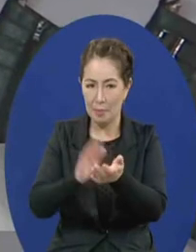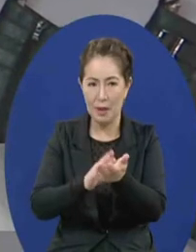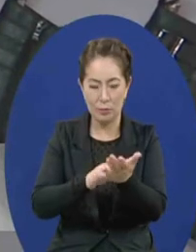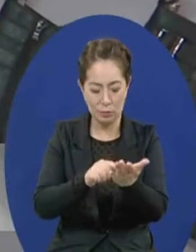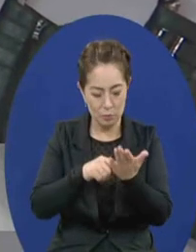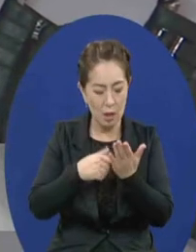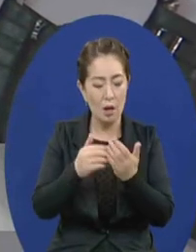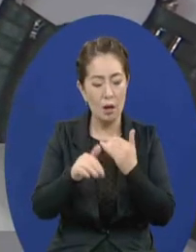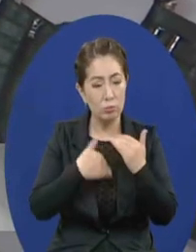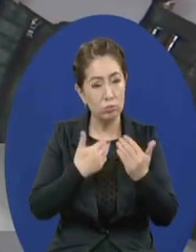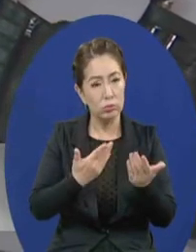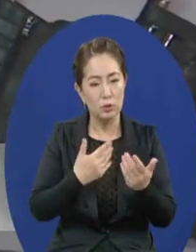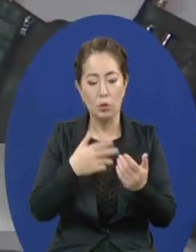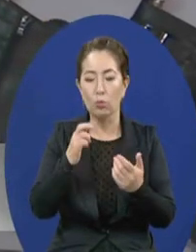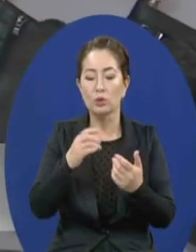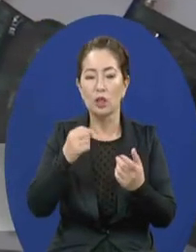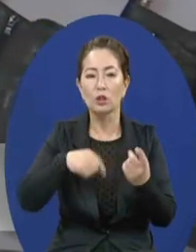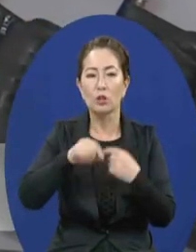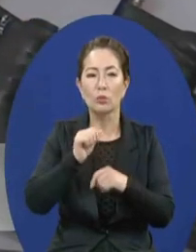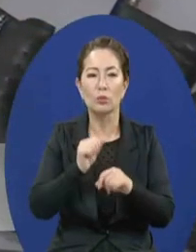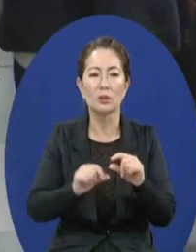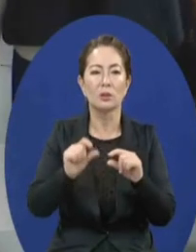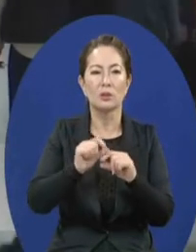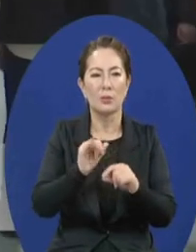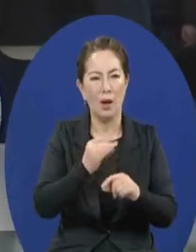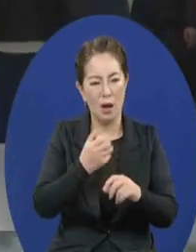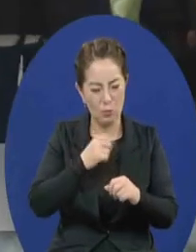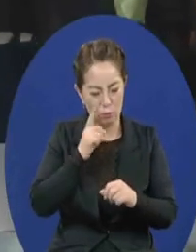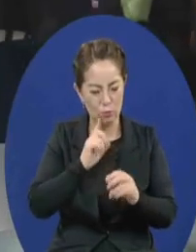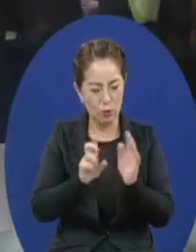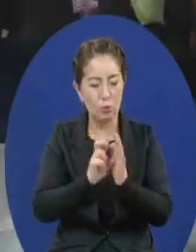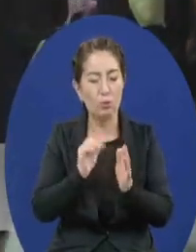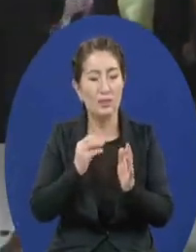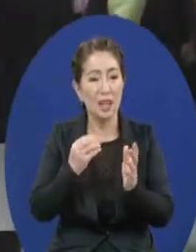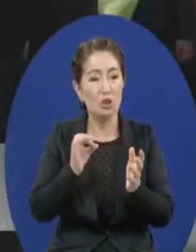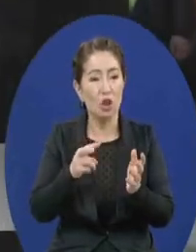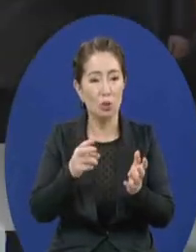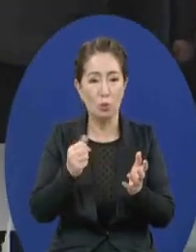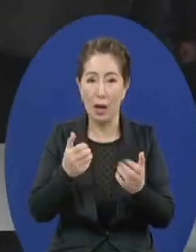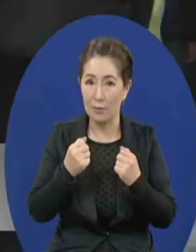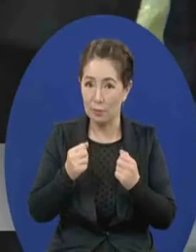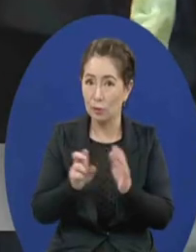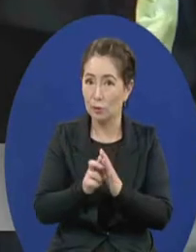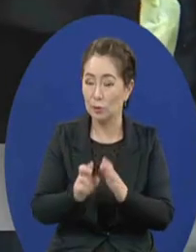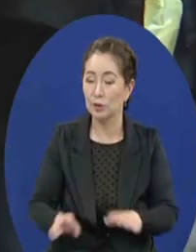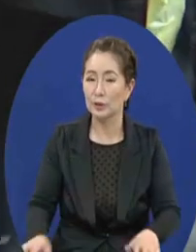баримтаа өгөөд хэвшчихвэл буцаан олголтоор ахиу мөнгө авах боломж иргэдэд бий болох юм байна.